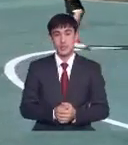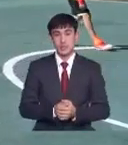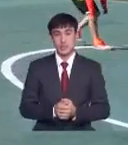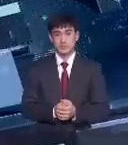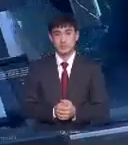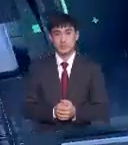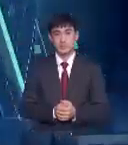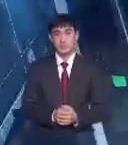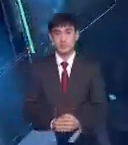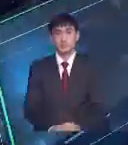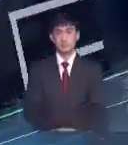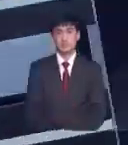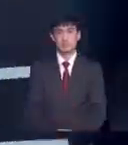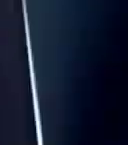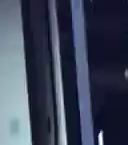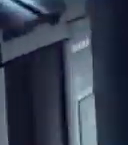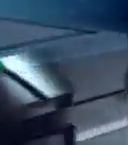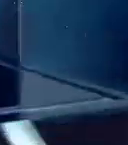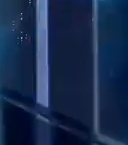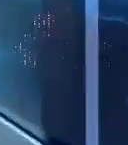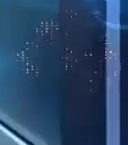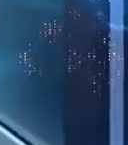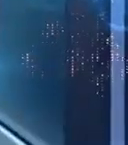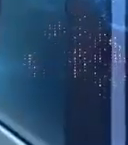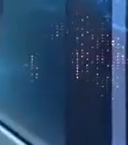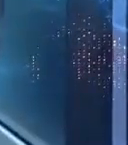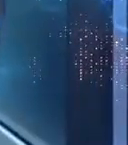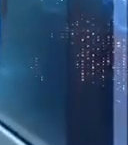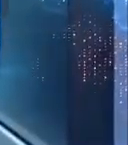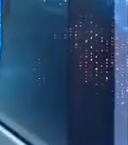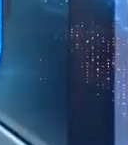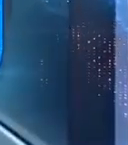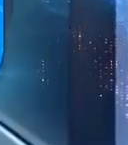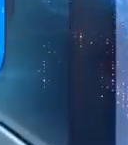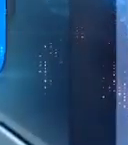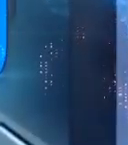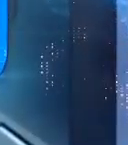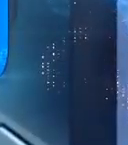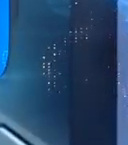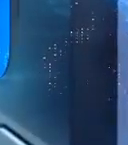эксплуатацию. Агирим Копаева, Габит Кабдрахман, телерадиокомпания ЖТСУ.